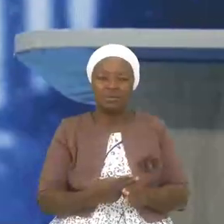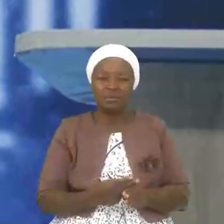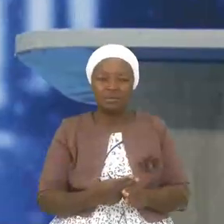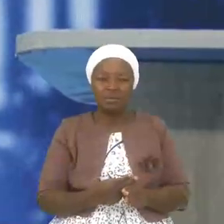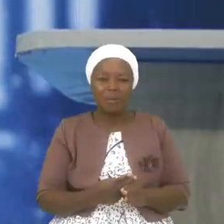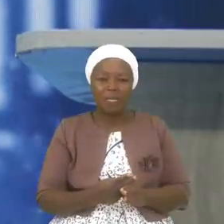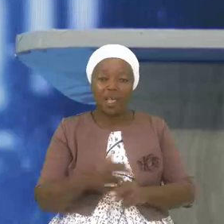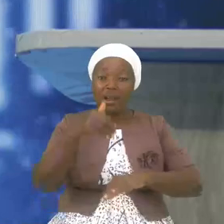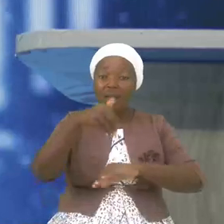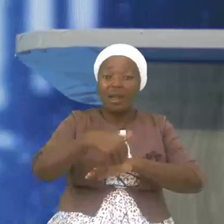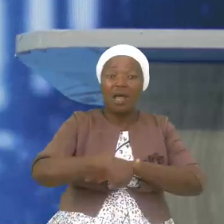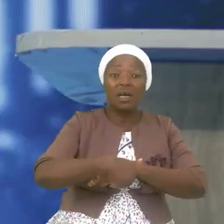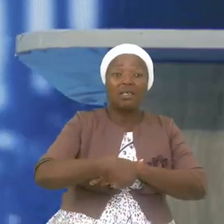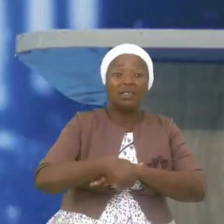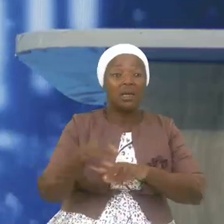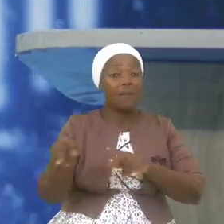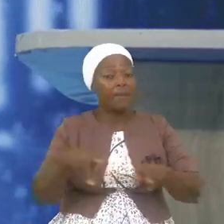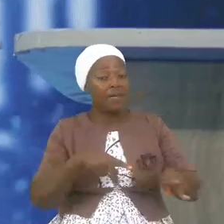Les soirées de nuit,